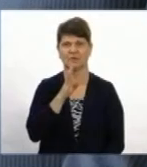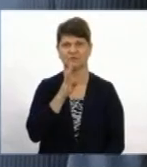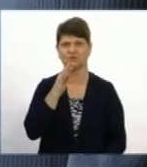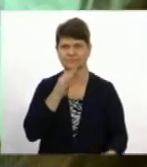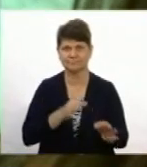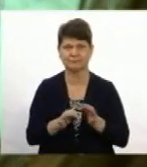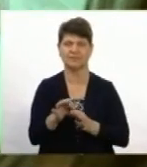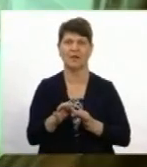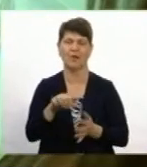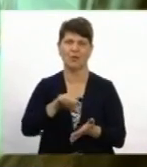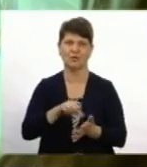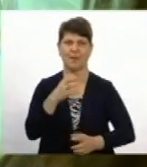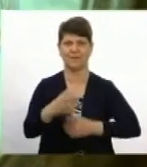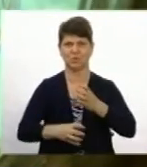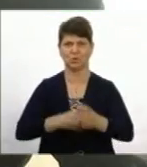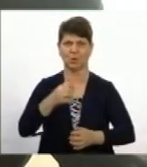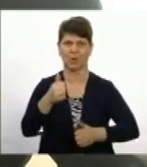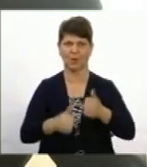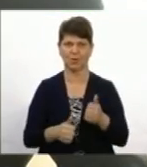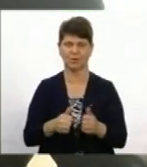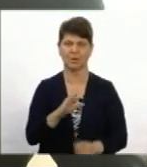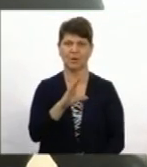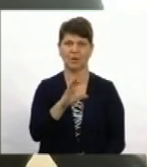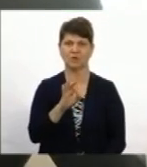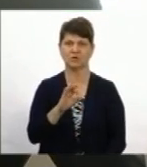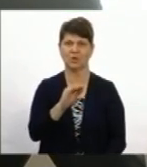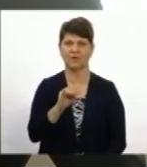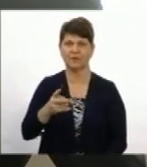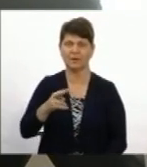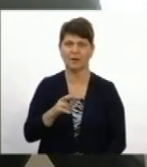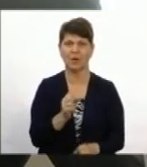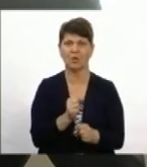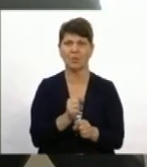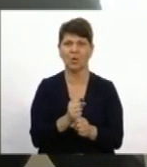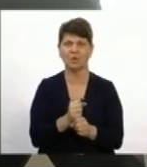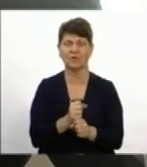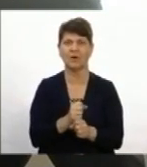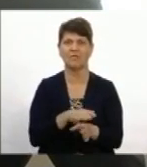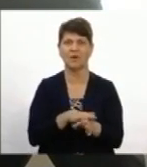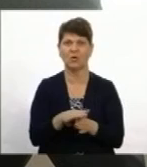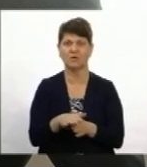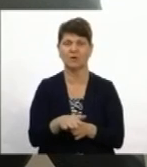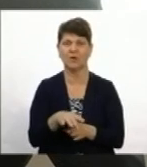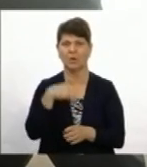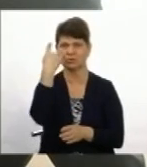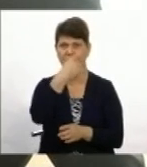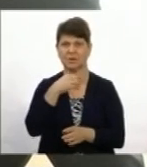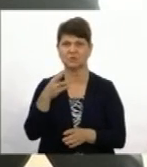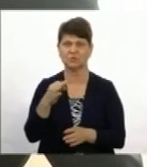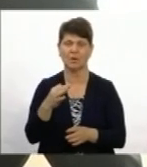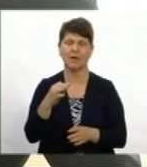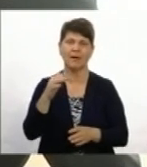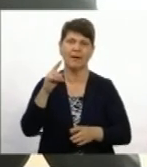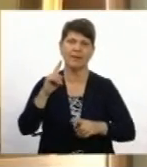на участь у міжнародному конкурсі. Софія виконувала роботу особисто. Були деякі моменти в колористиці